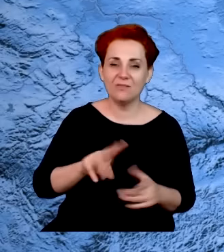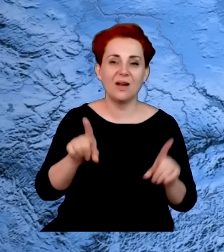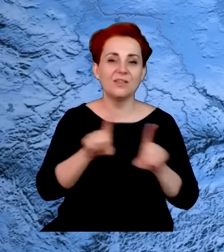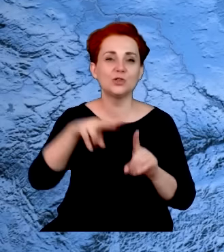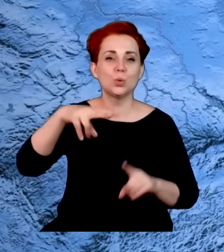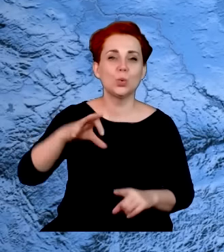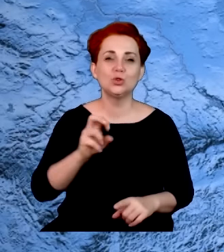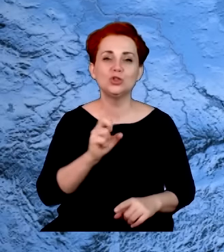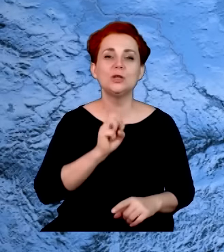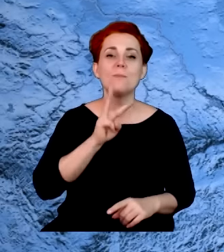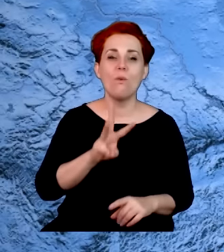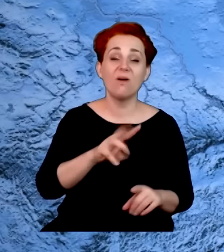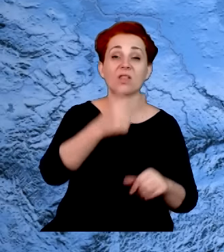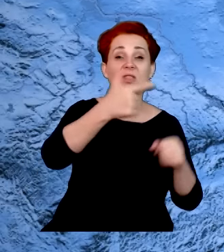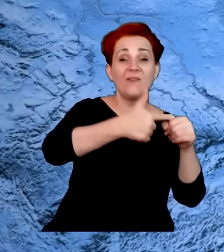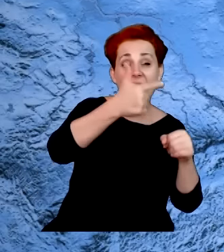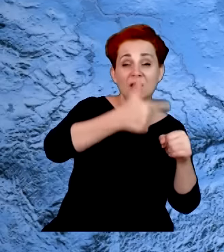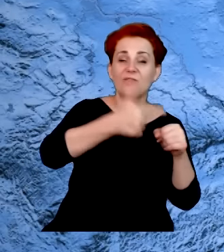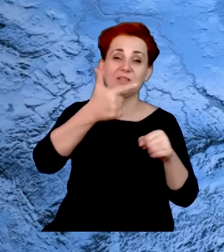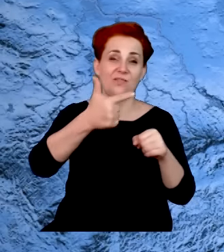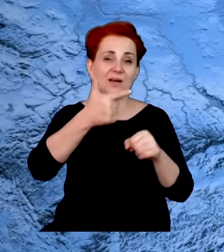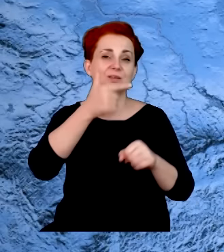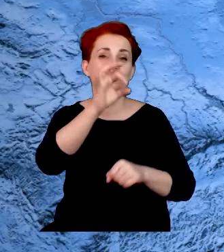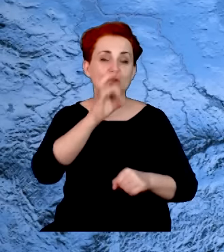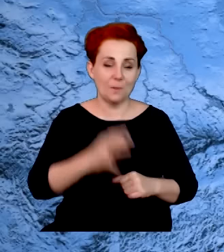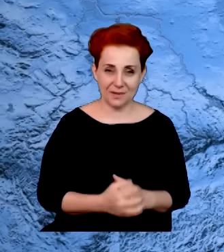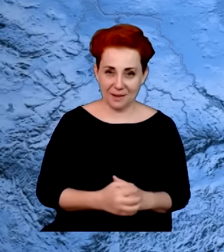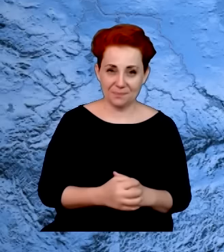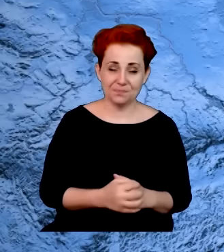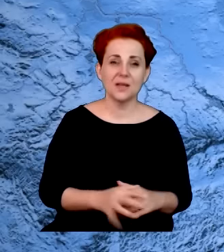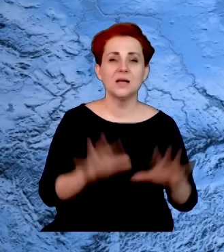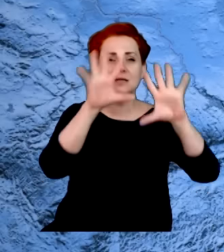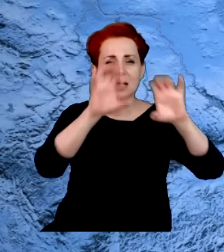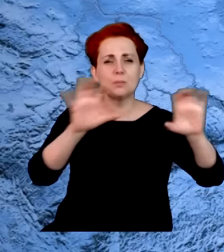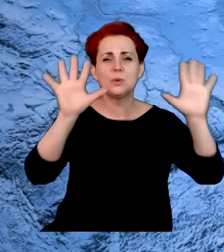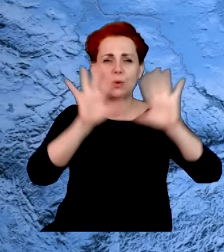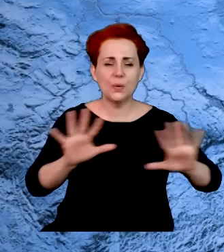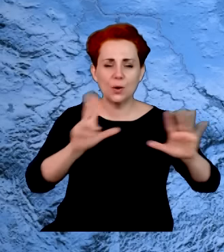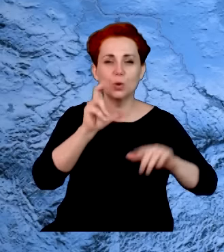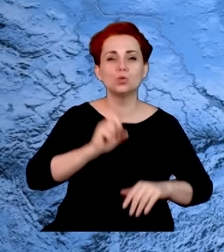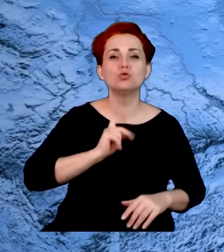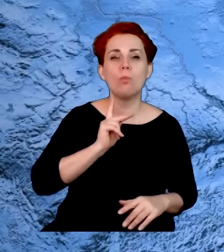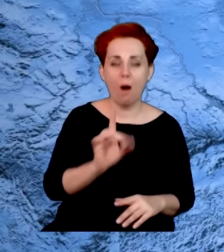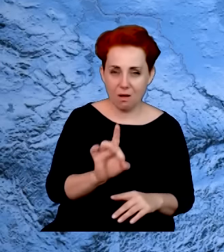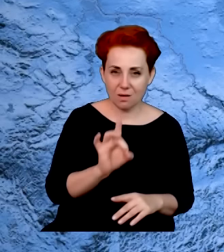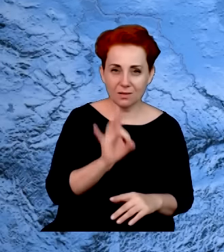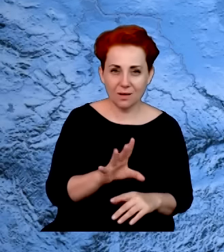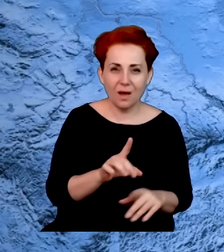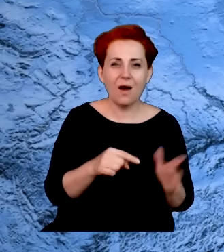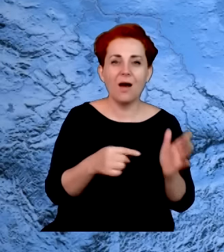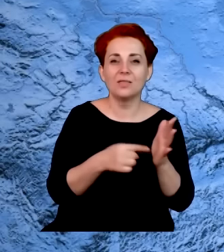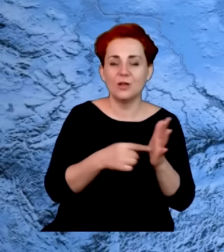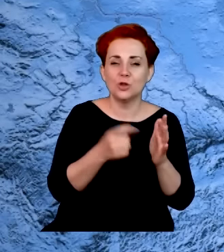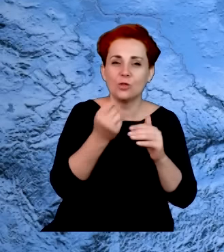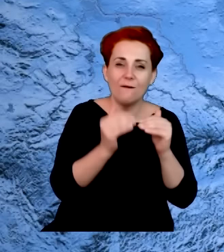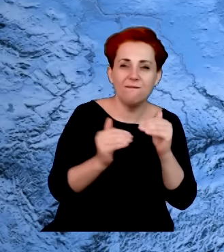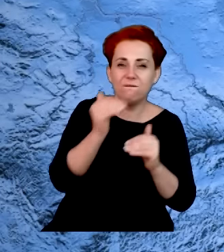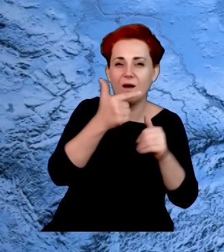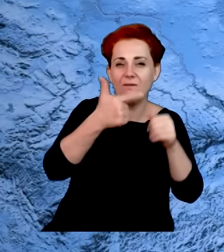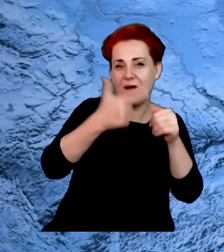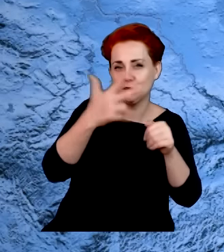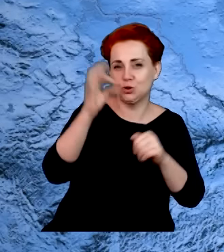od 20 do 22 stopni. Zachmurzenie umiarkowane przewidujemy w Kluczborku, tam na termometrach odrobinę wyższe wartości do 23